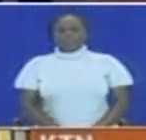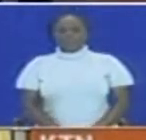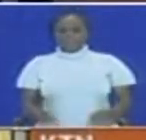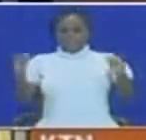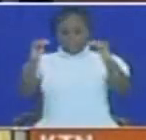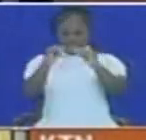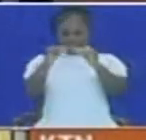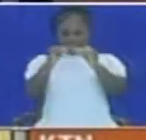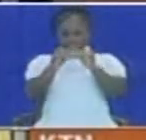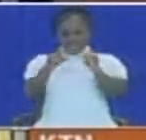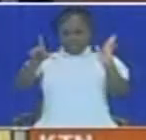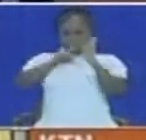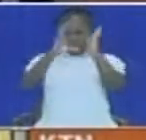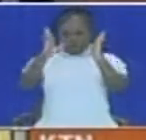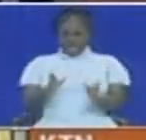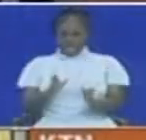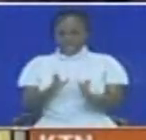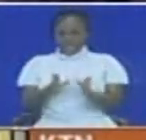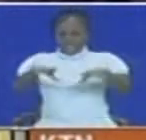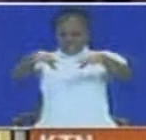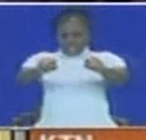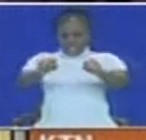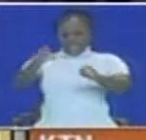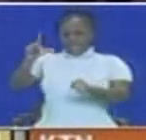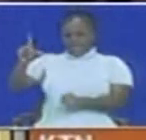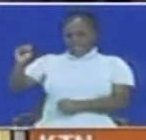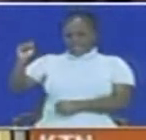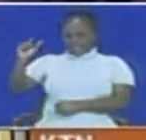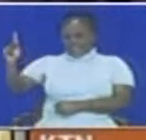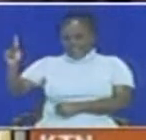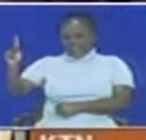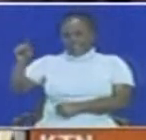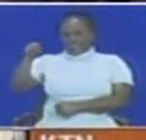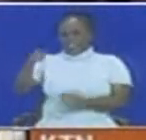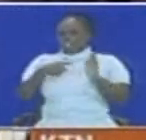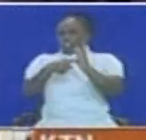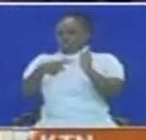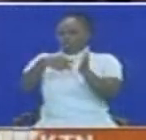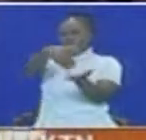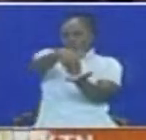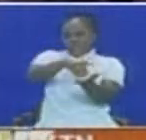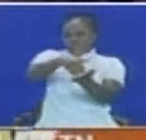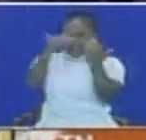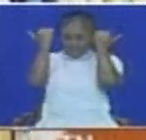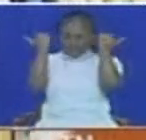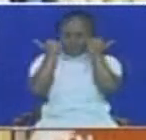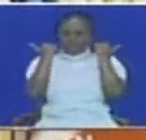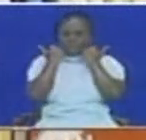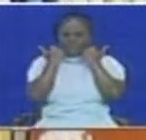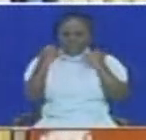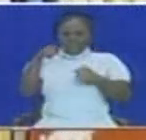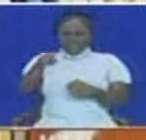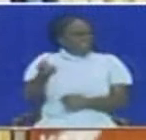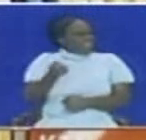Mkutano na wakili Eric Mutua, mwenyekiti wa chama cha wanasheria nchini LSK, unafichua udhaifu katika idara ya mahakama. Mutua